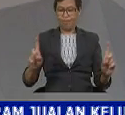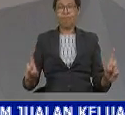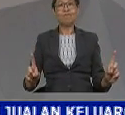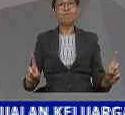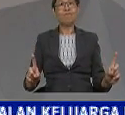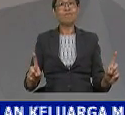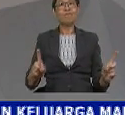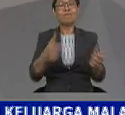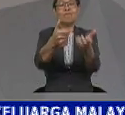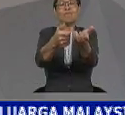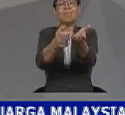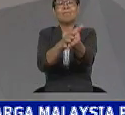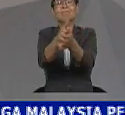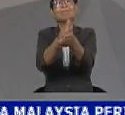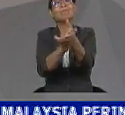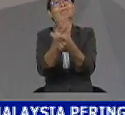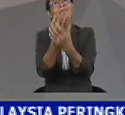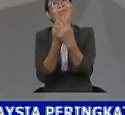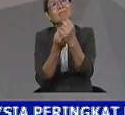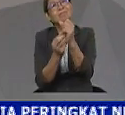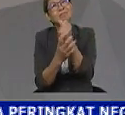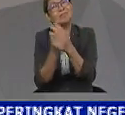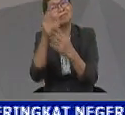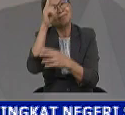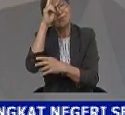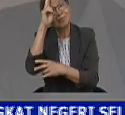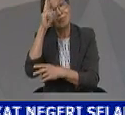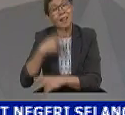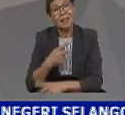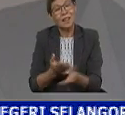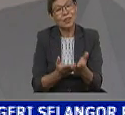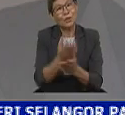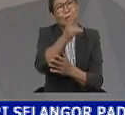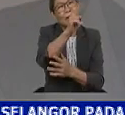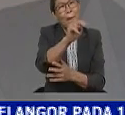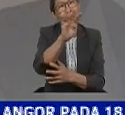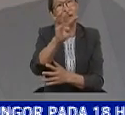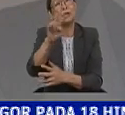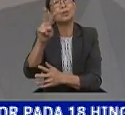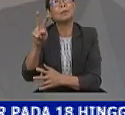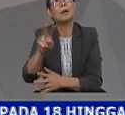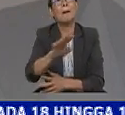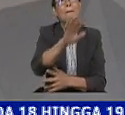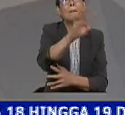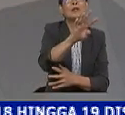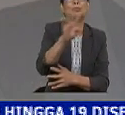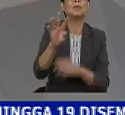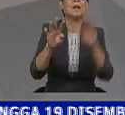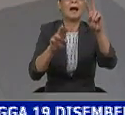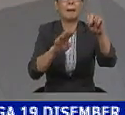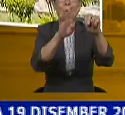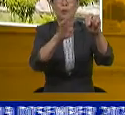dan amalkan penggunaan pensanitasi tangan setiap masa baik kita terus aja ke n42 semua bersama istana Joni diselesaikan